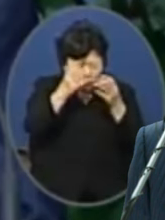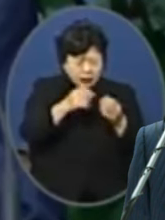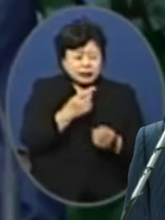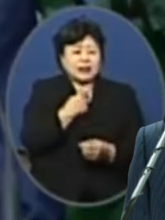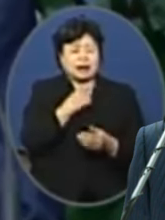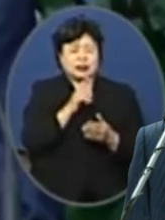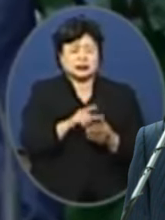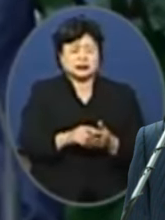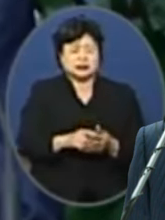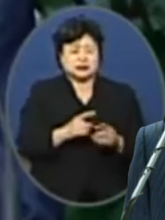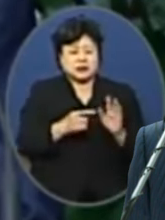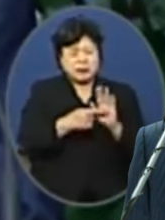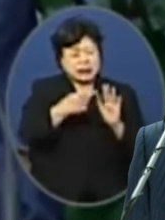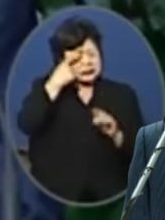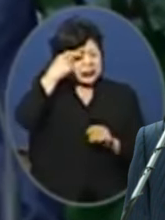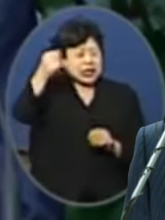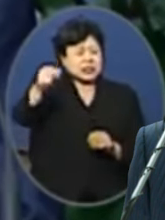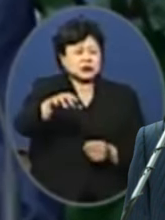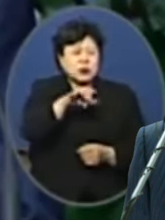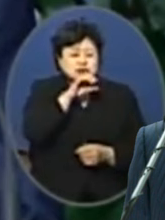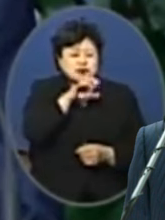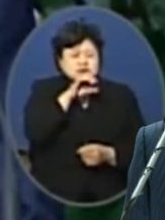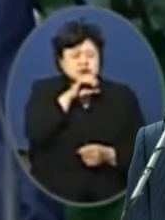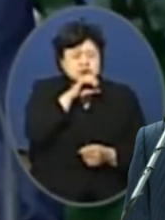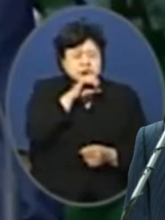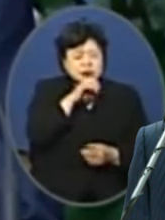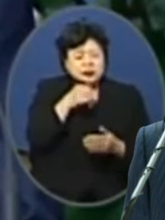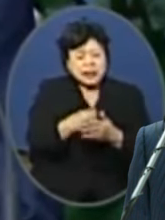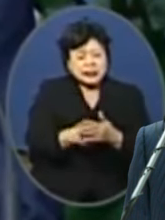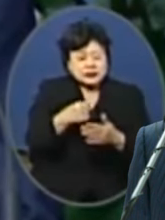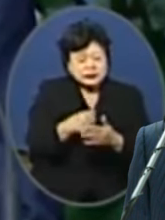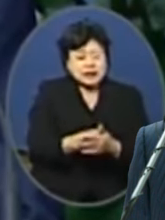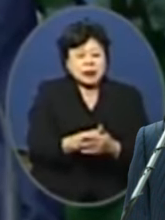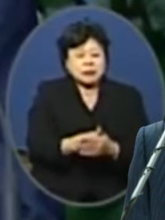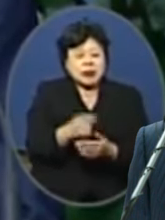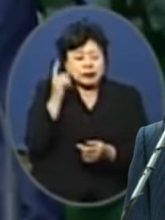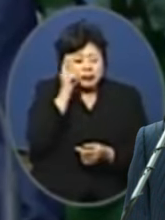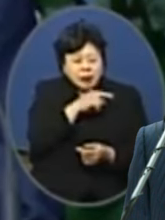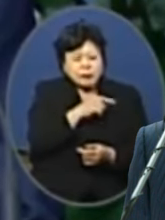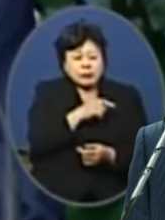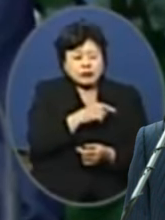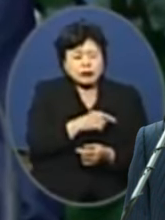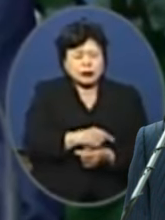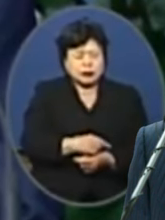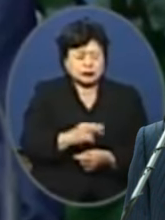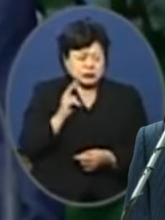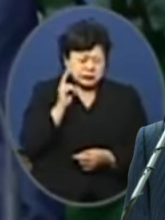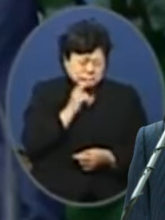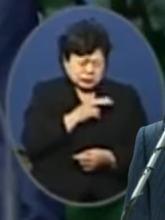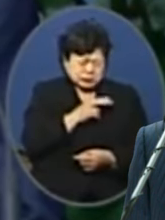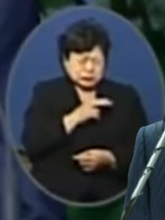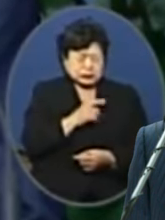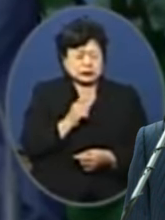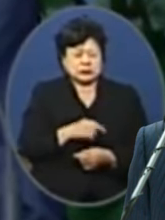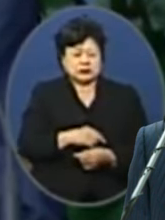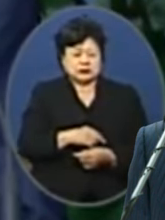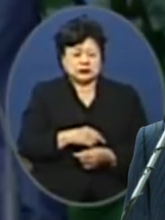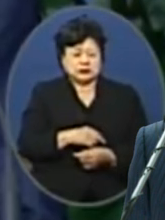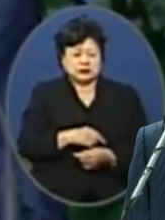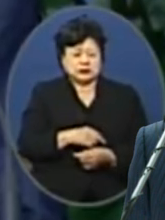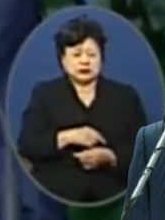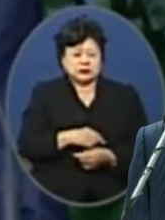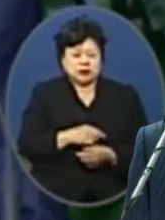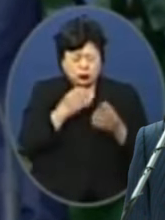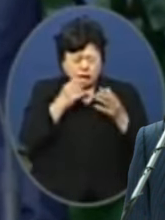당해서 부정적인 태도를 취하고 원망 불 탄식을 하면 더 나빠지고 더 약해지고 더 고난이